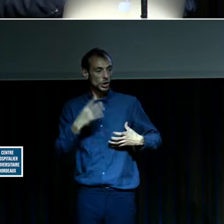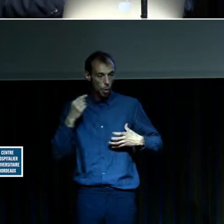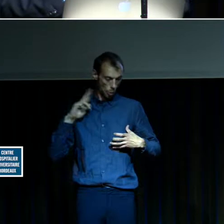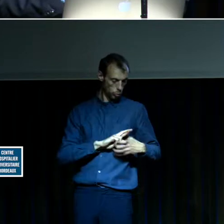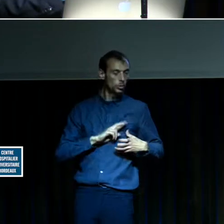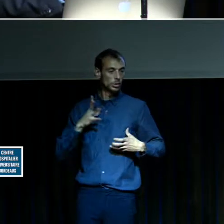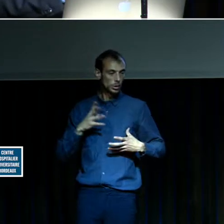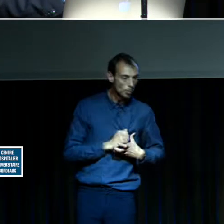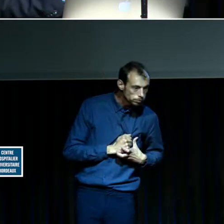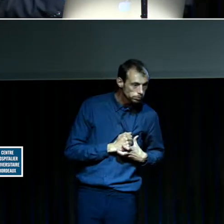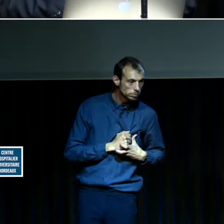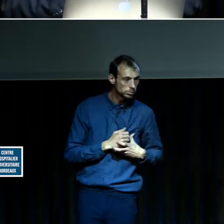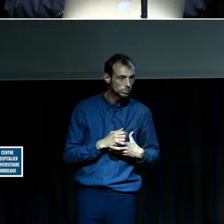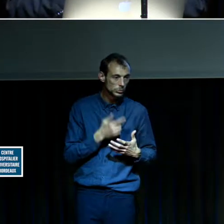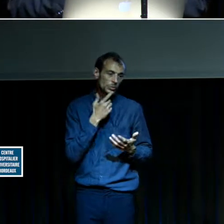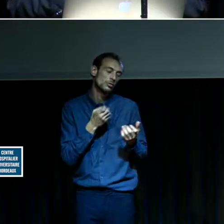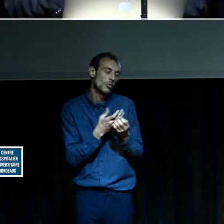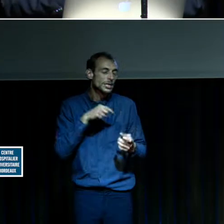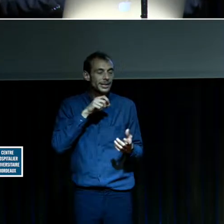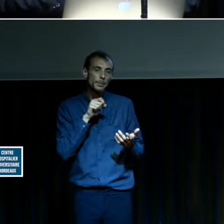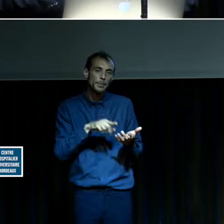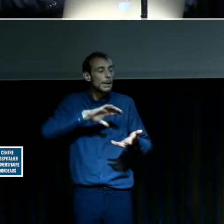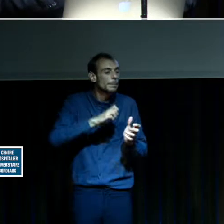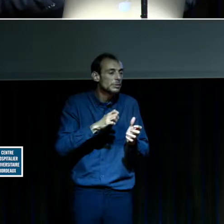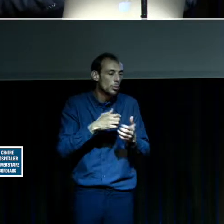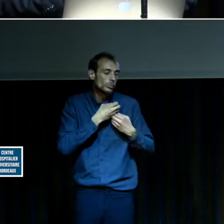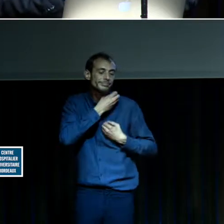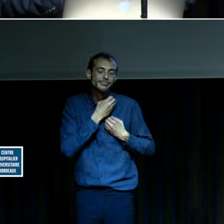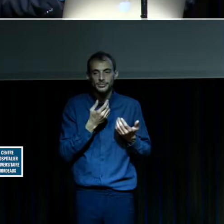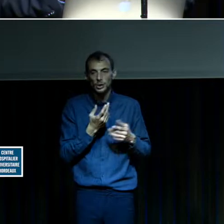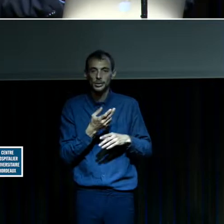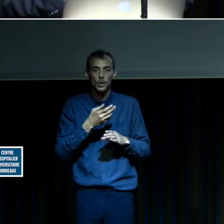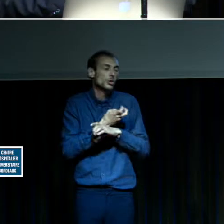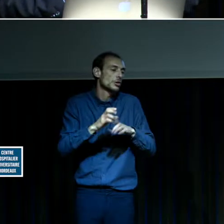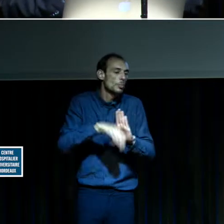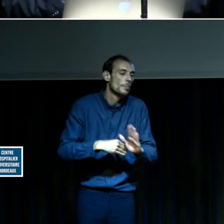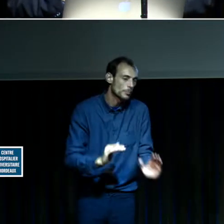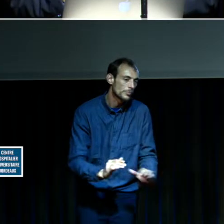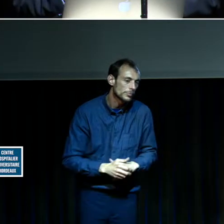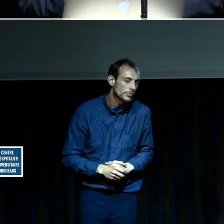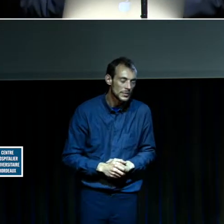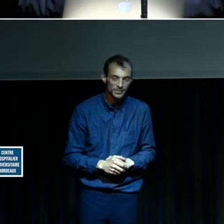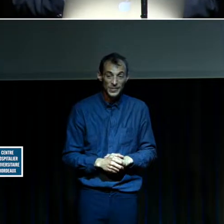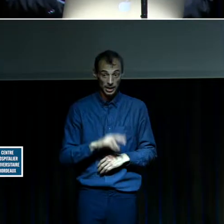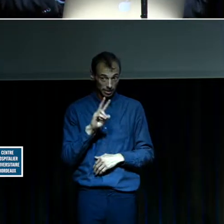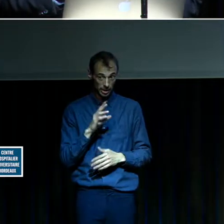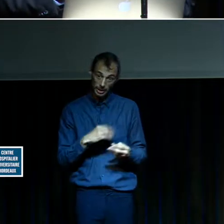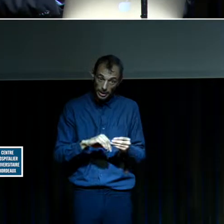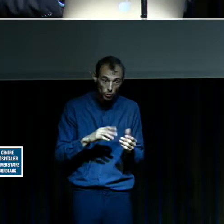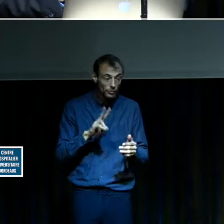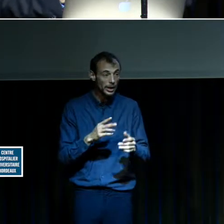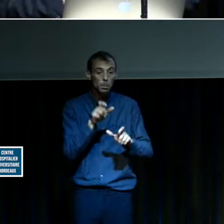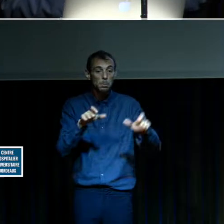les artères. Elle est moins toxique pour les artères en général. Donc, l'hypertension, c'est vraiment très fréquent. Une enquête